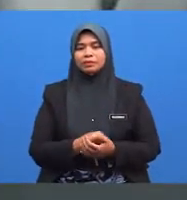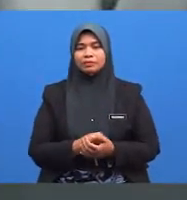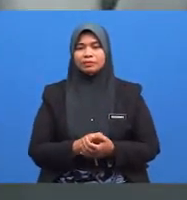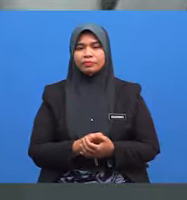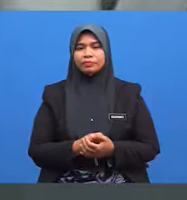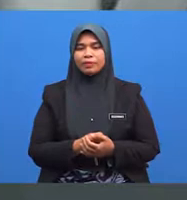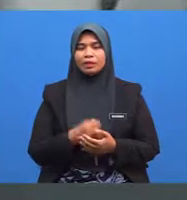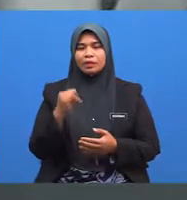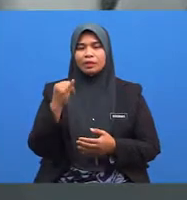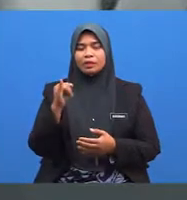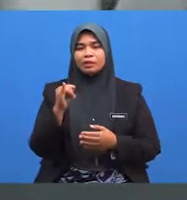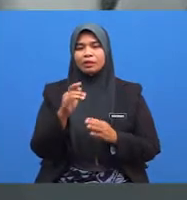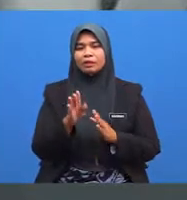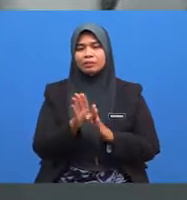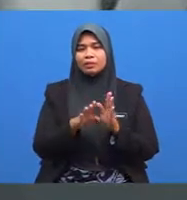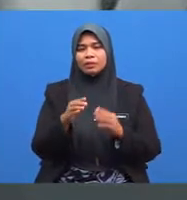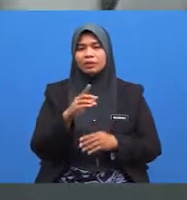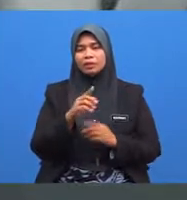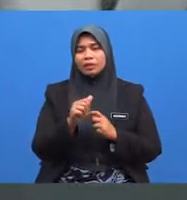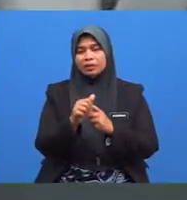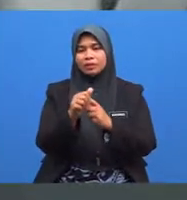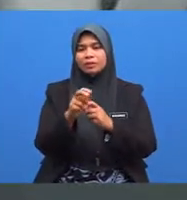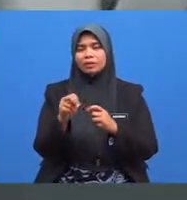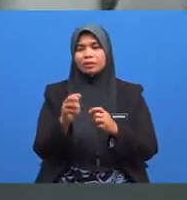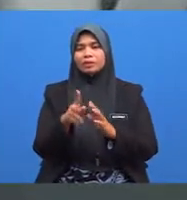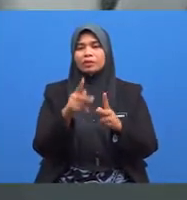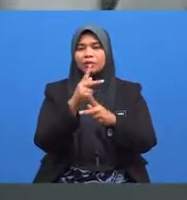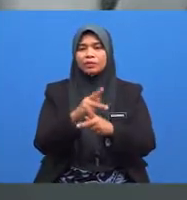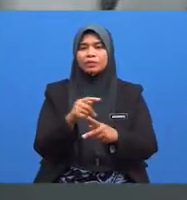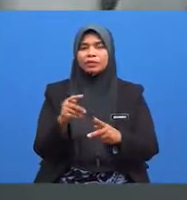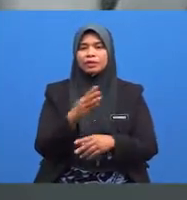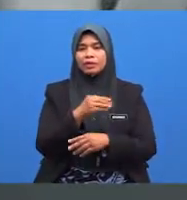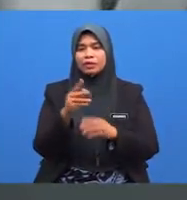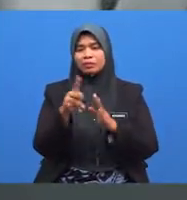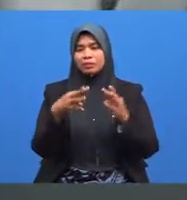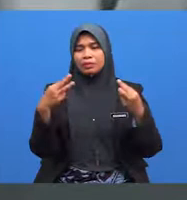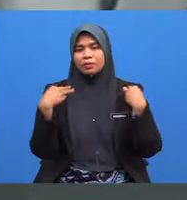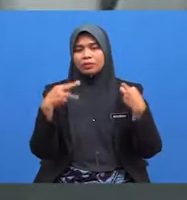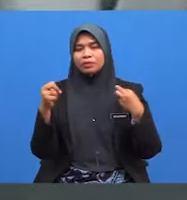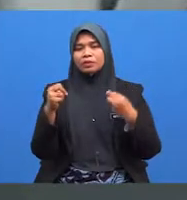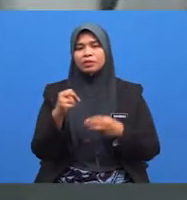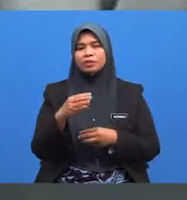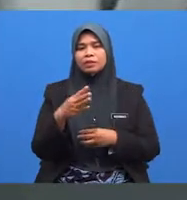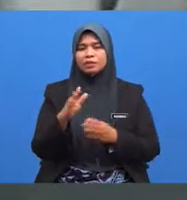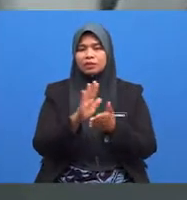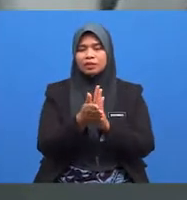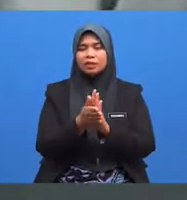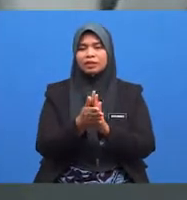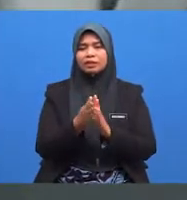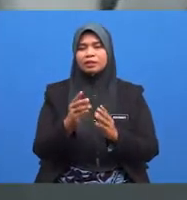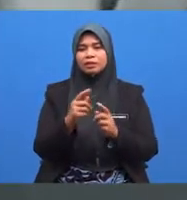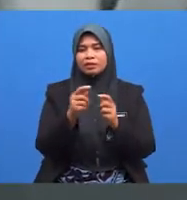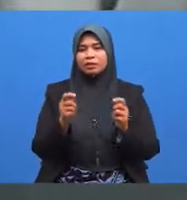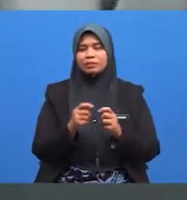kehebatan tamadun dan agama Islam menerusi seni bina yang dihasilkan. Ia berikutan